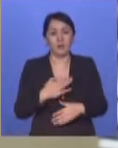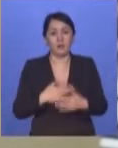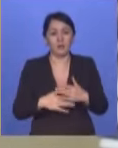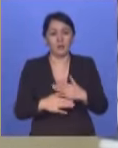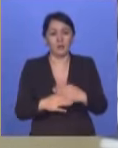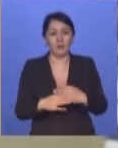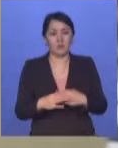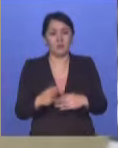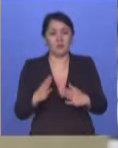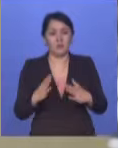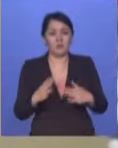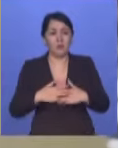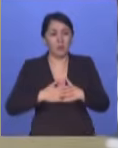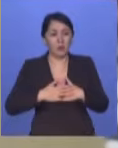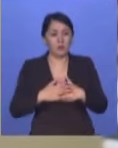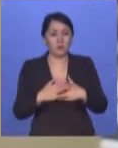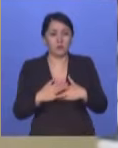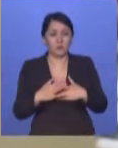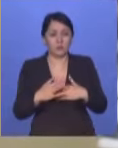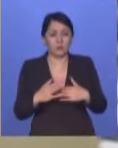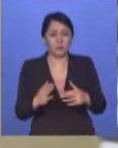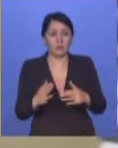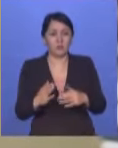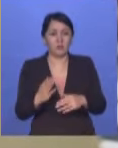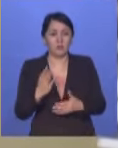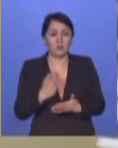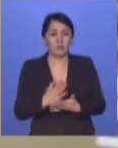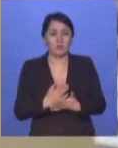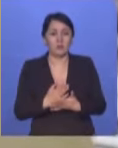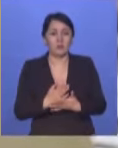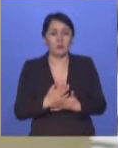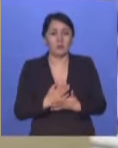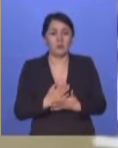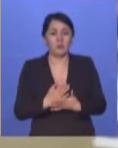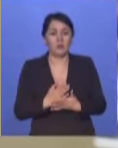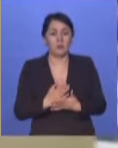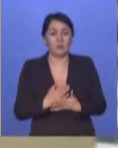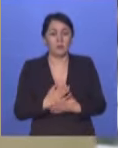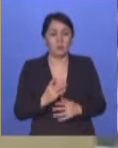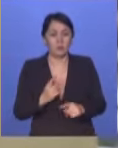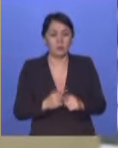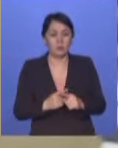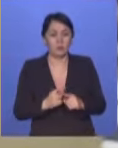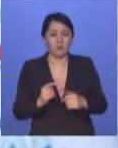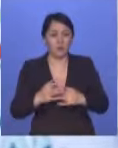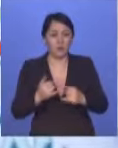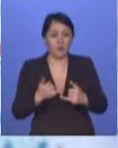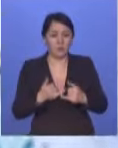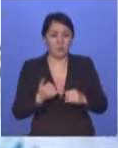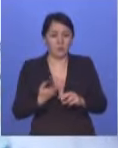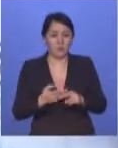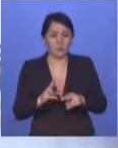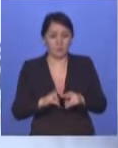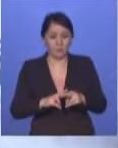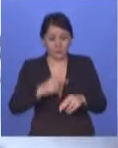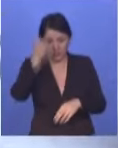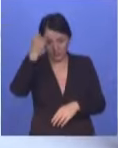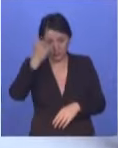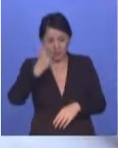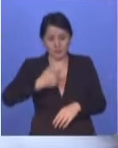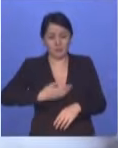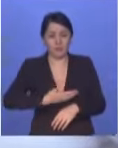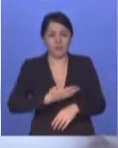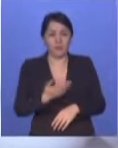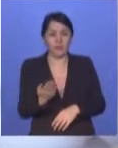очень. Дом большой. Пока мест на всех хватает. Но если прибавление будет, потом, да, может, расширимся. Спасибо всем,